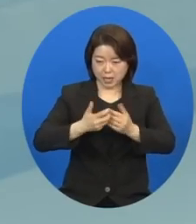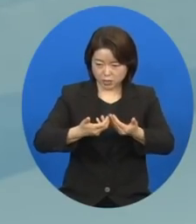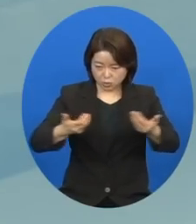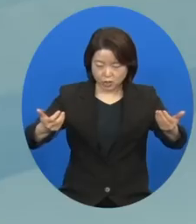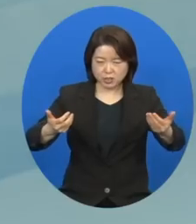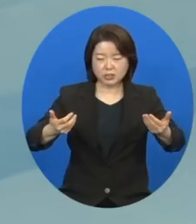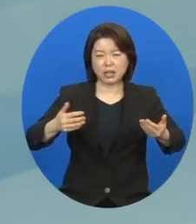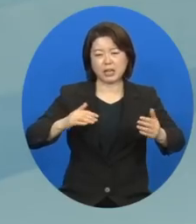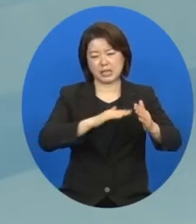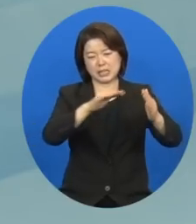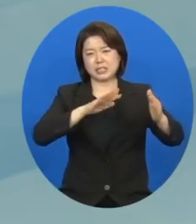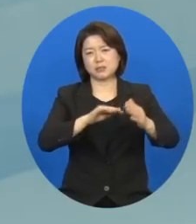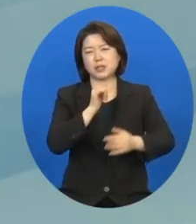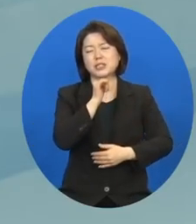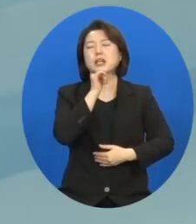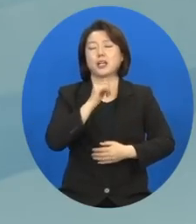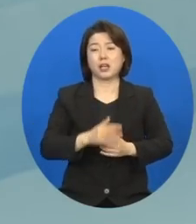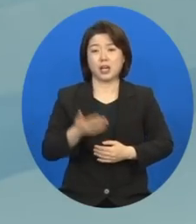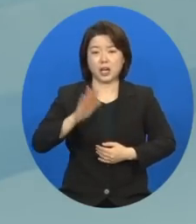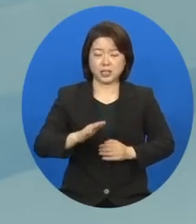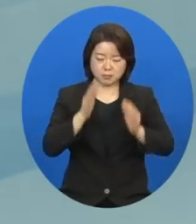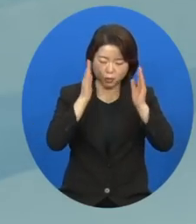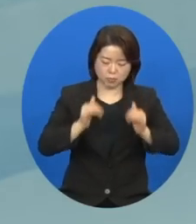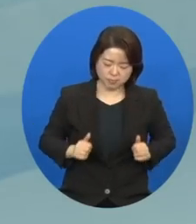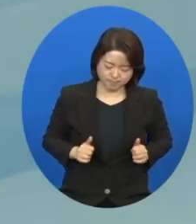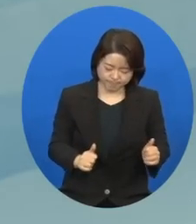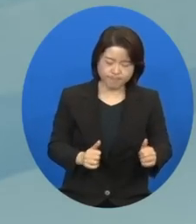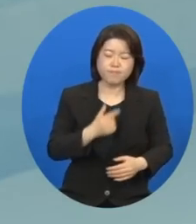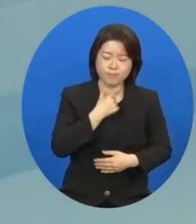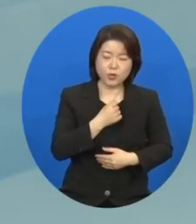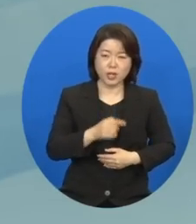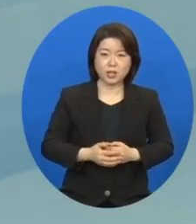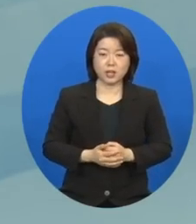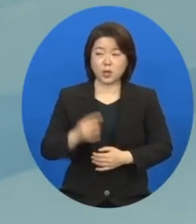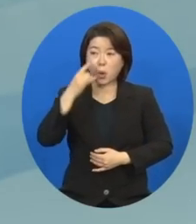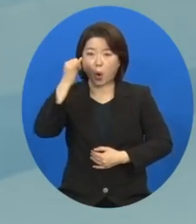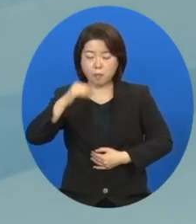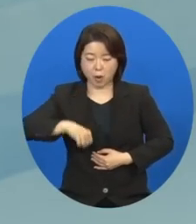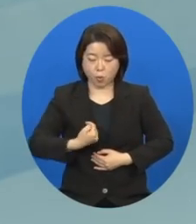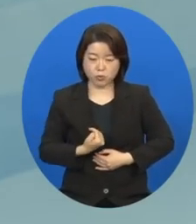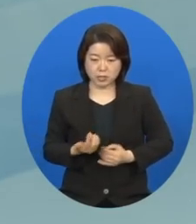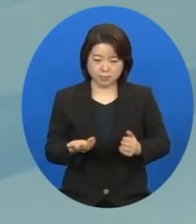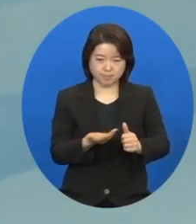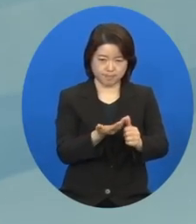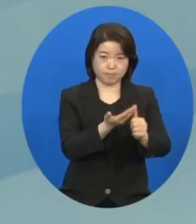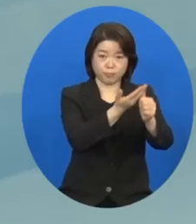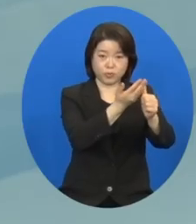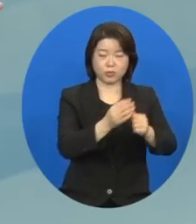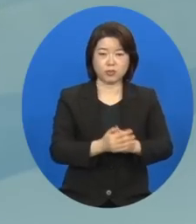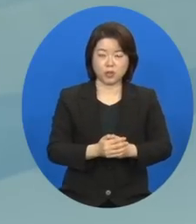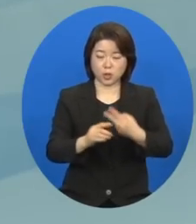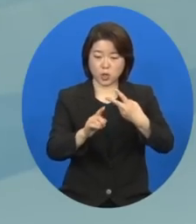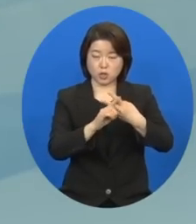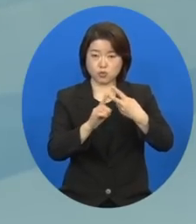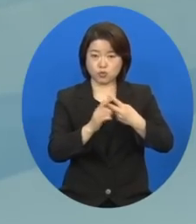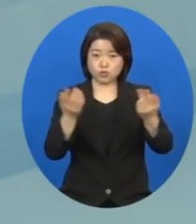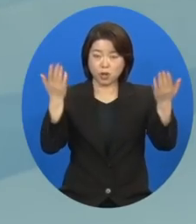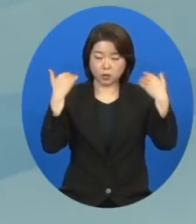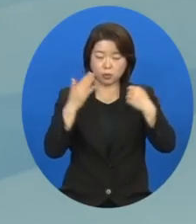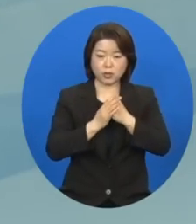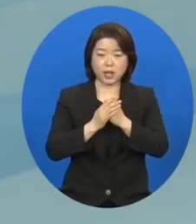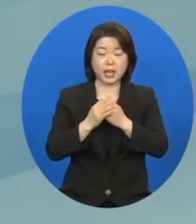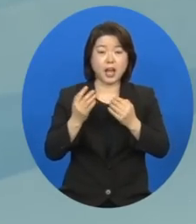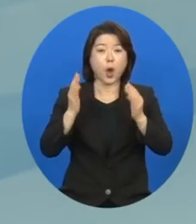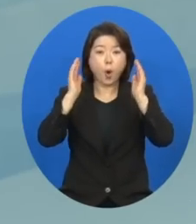가난했죠. 가난했지만 공부를 열심히 하고자 했습니다. 그럼 어머니는 홀로 자녀들을 키웠고요. 중학교 때 수학여행을 가야